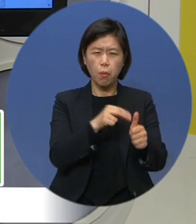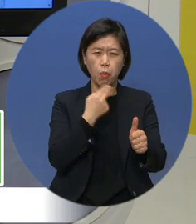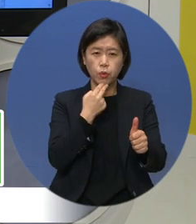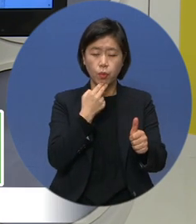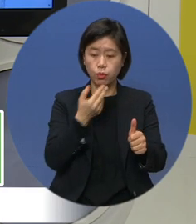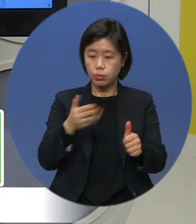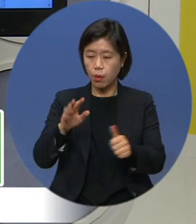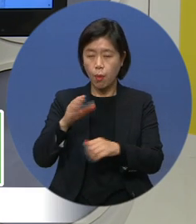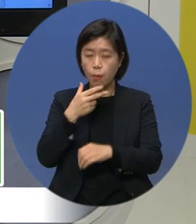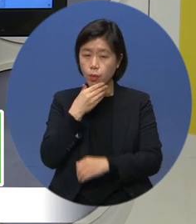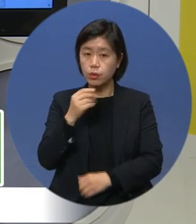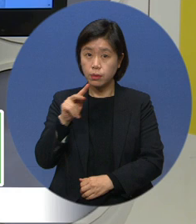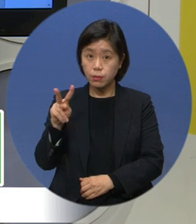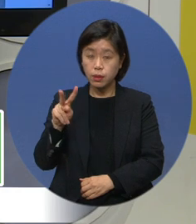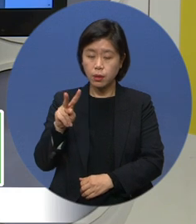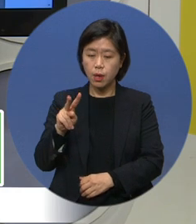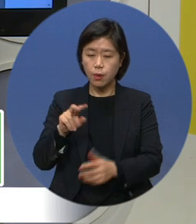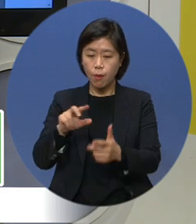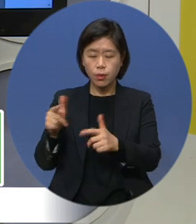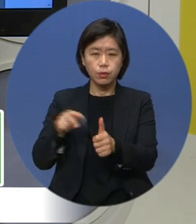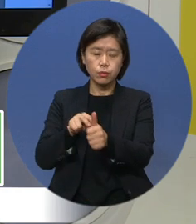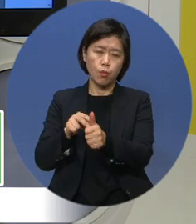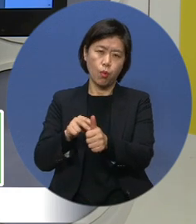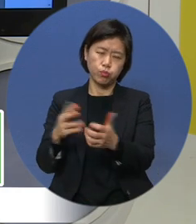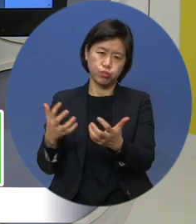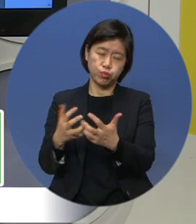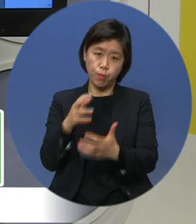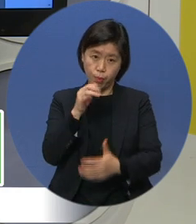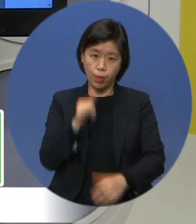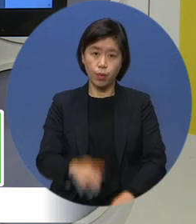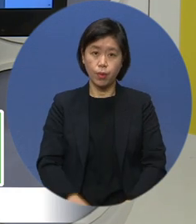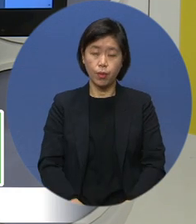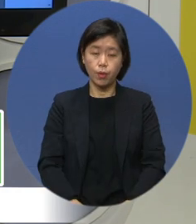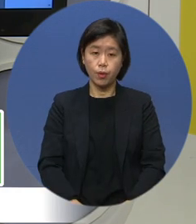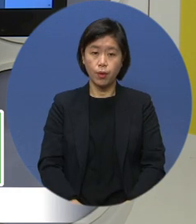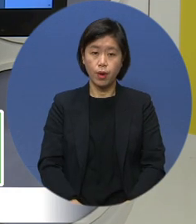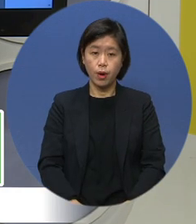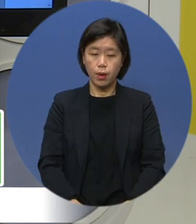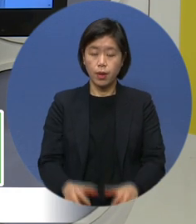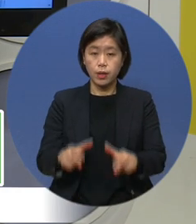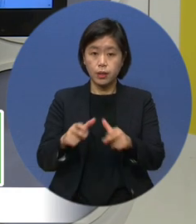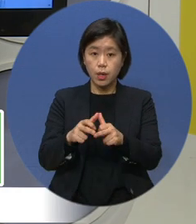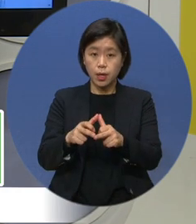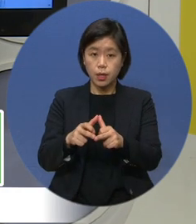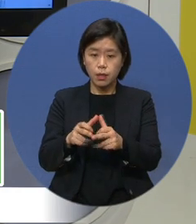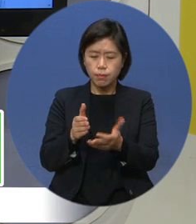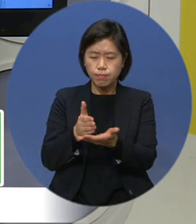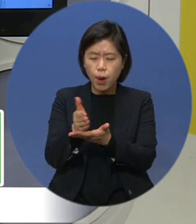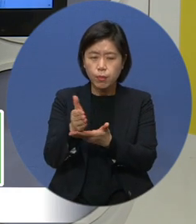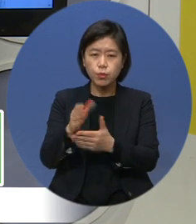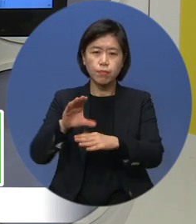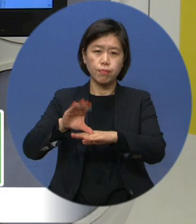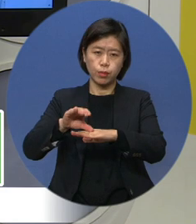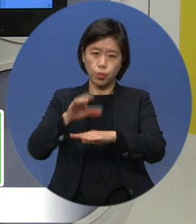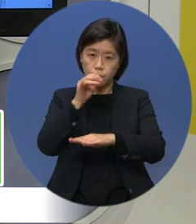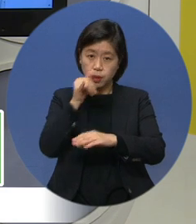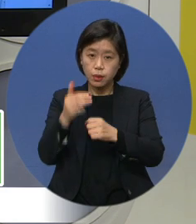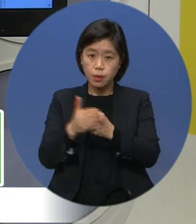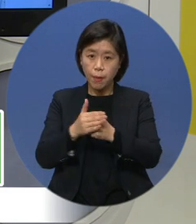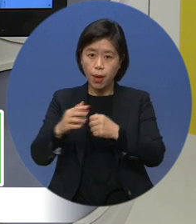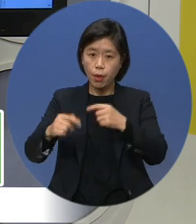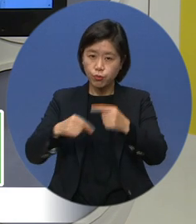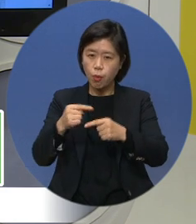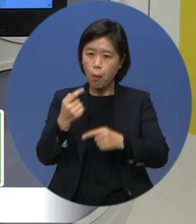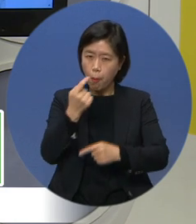설명했는데요 이어 장애인복지 전문 채널이 라는 점에서 정보를 얻고 문화 접근 통로가